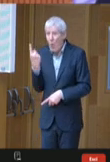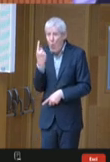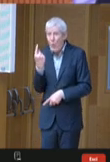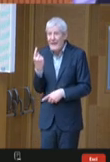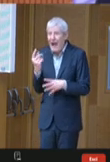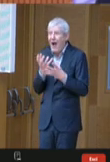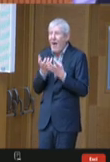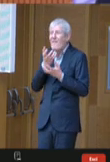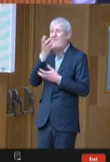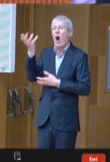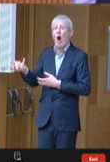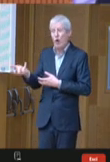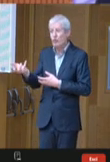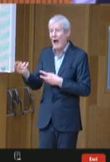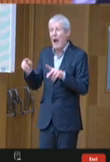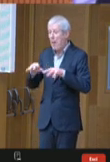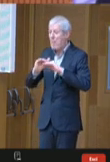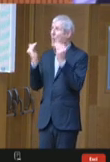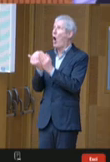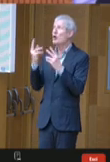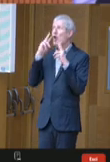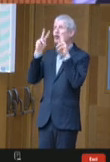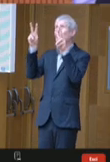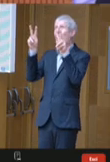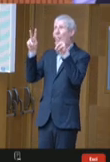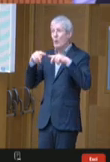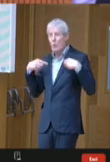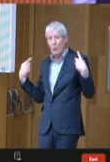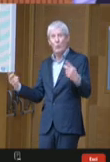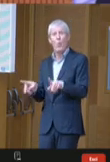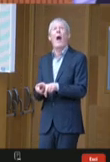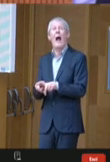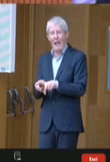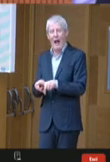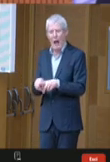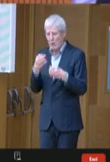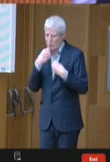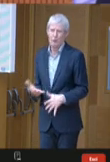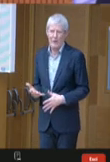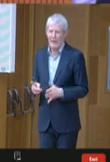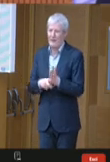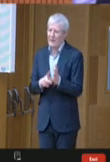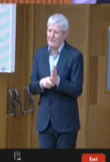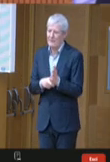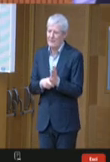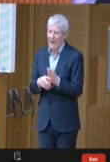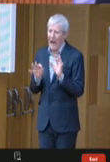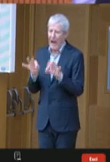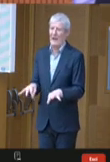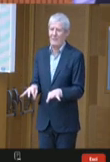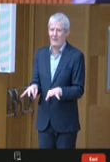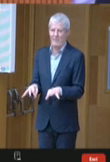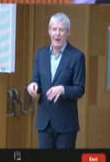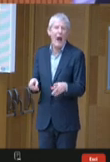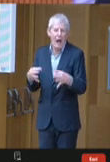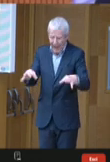e guardare il mondo dallo stesso cielo, è più facile che le cose accadano, che questi diritti passino dalla carta alla vita di